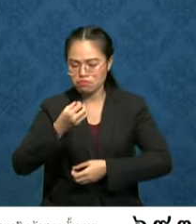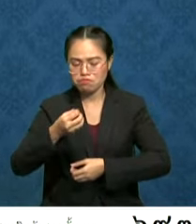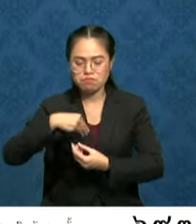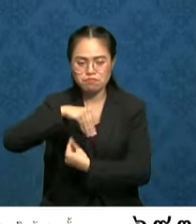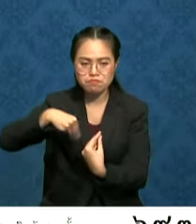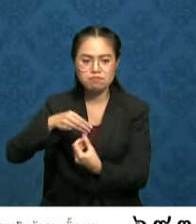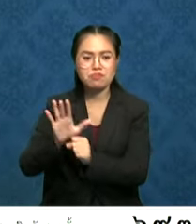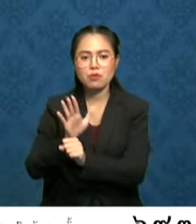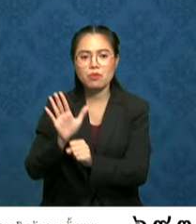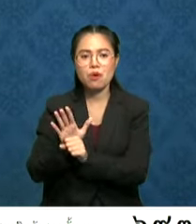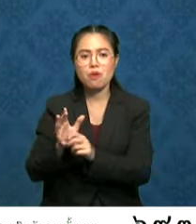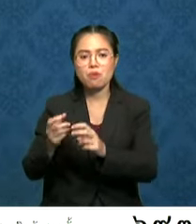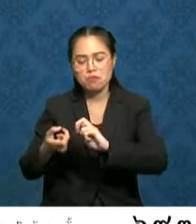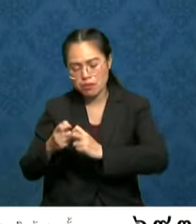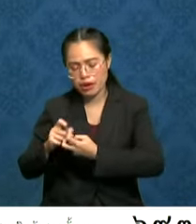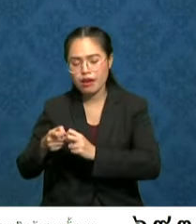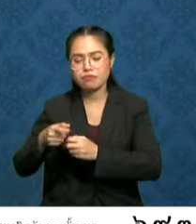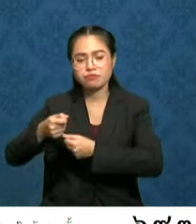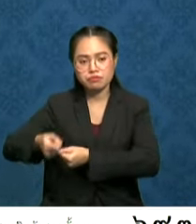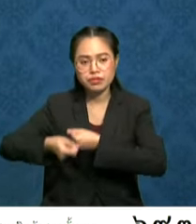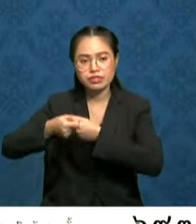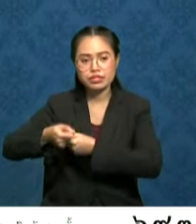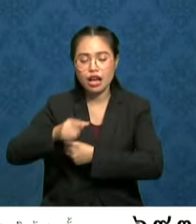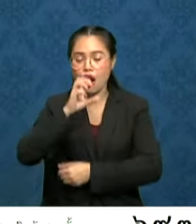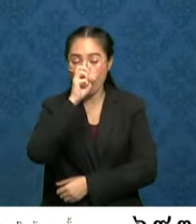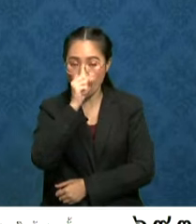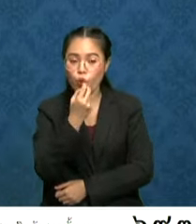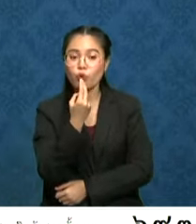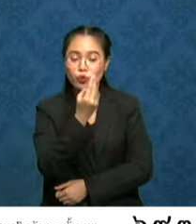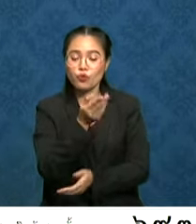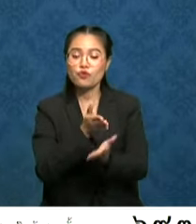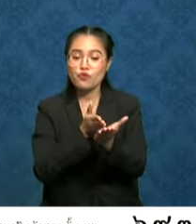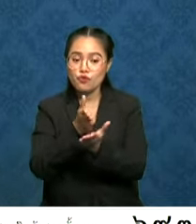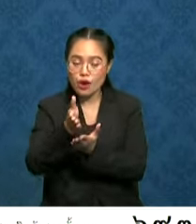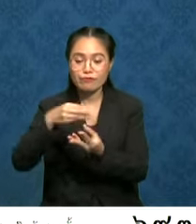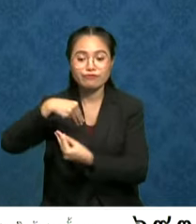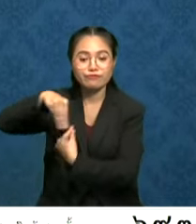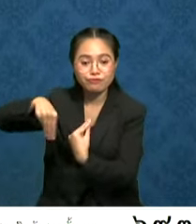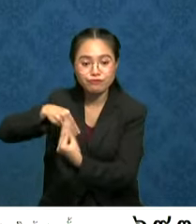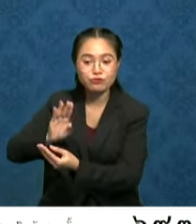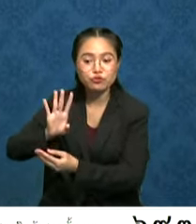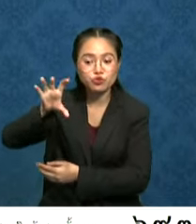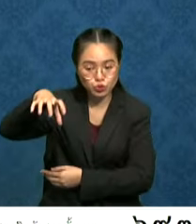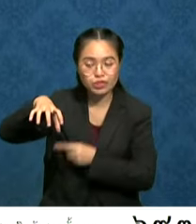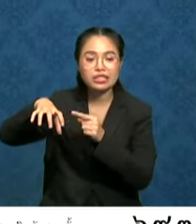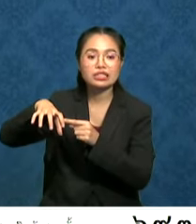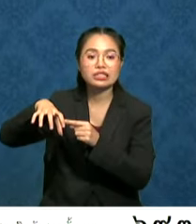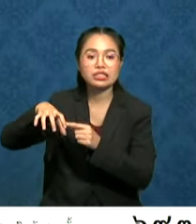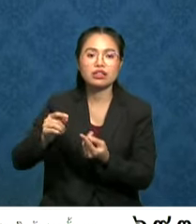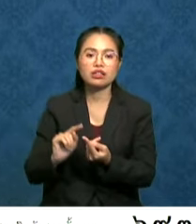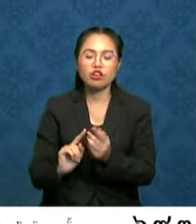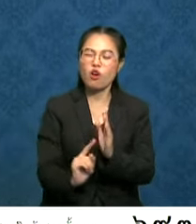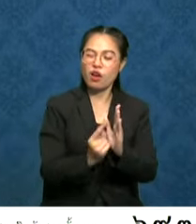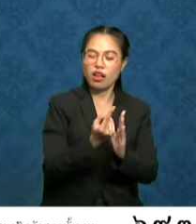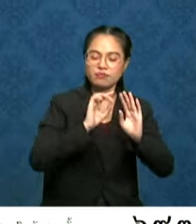โครงสร้างราคาและผลผลิตทางการเกษตรถูกทำลายเรามาดูที่ภาคธุรกิจกันบ้างครับในขณะที่รัฐบาลครับประกาศว่าจะ